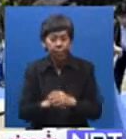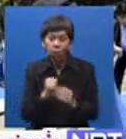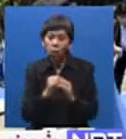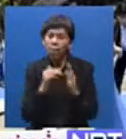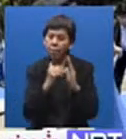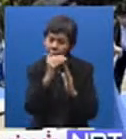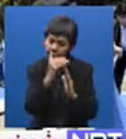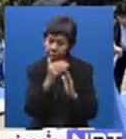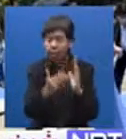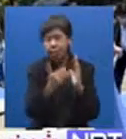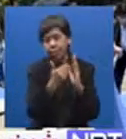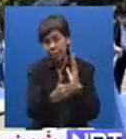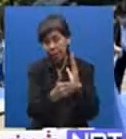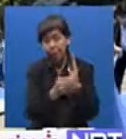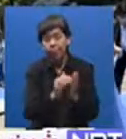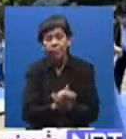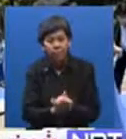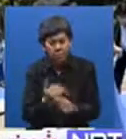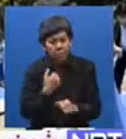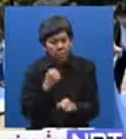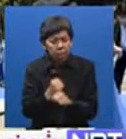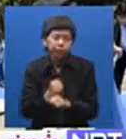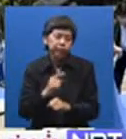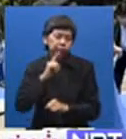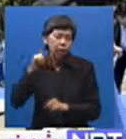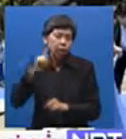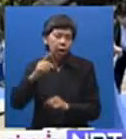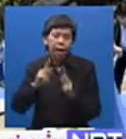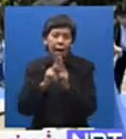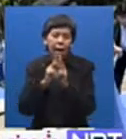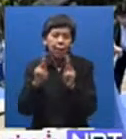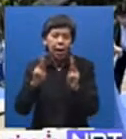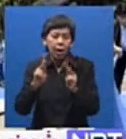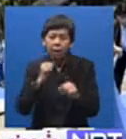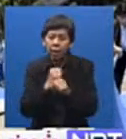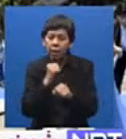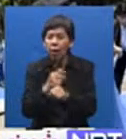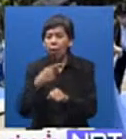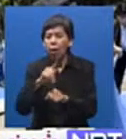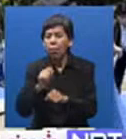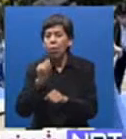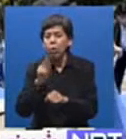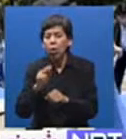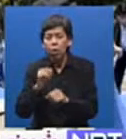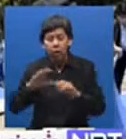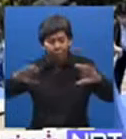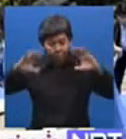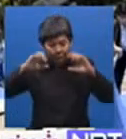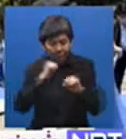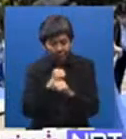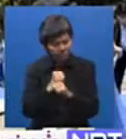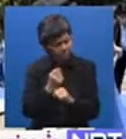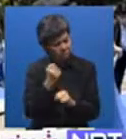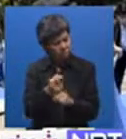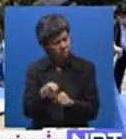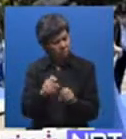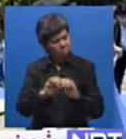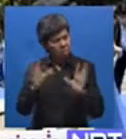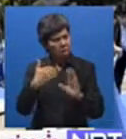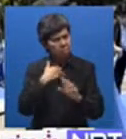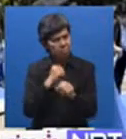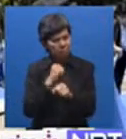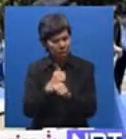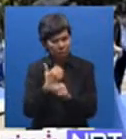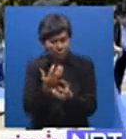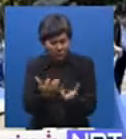าคเหนือและภาคตะวันออกเฉียงเหนือและมีการร้องเรียนไปยังคณะกรรมการป้องกันและปราบปรามการทุจริตในภาครัฐถึงความไม่โปร่งใสเพ